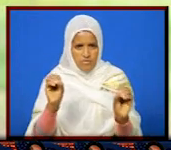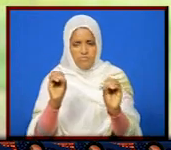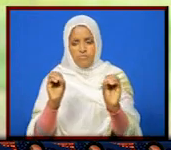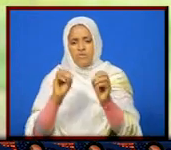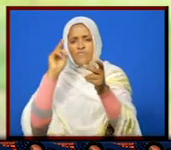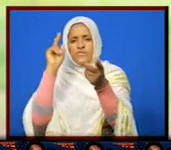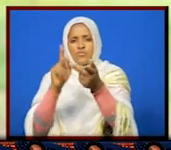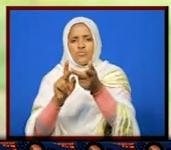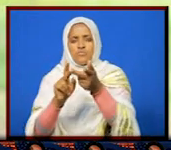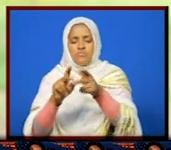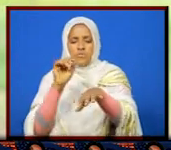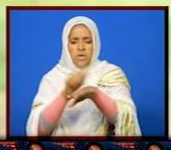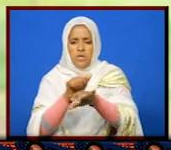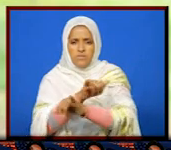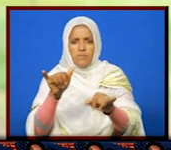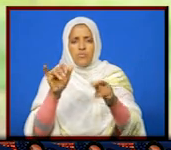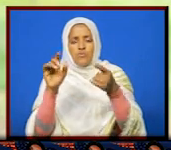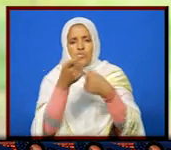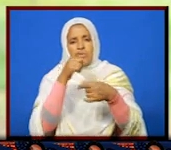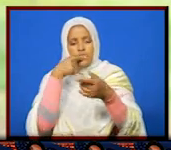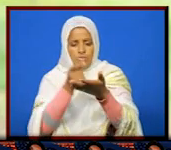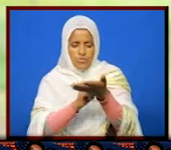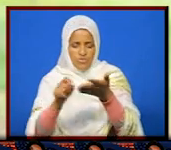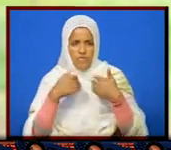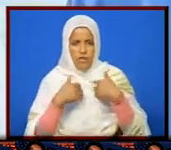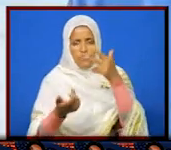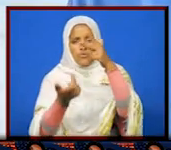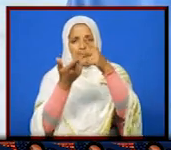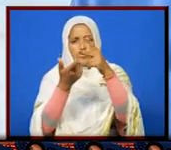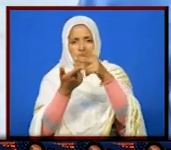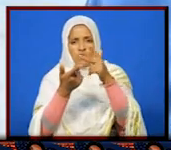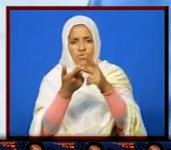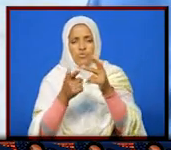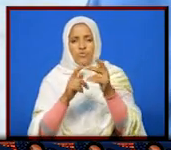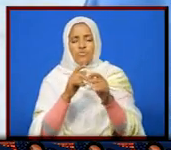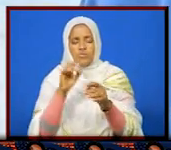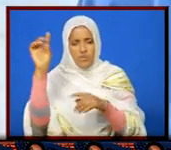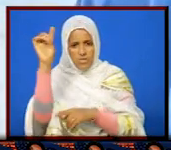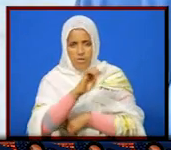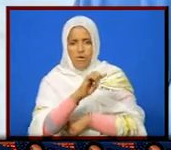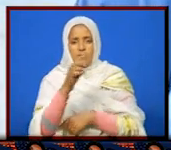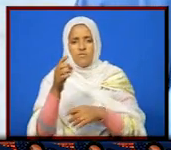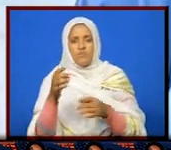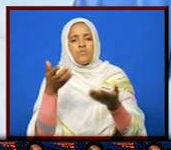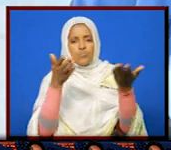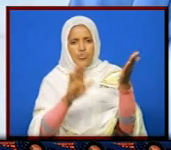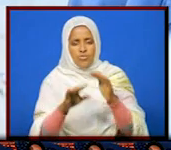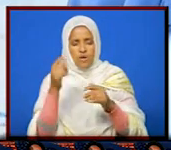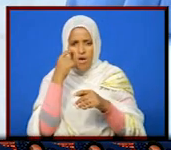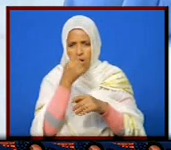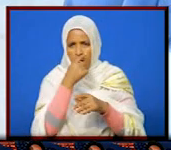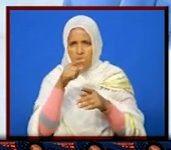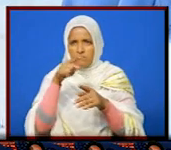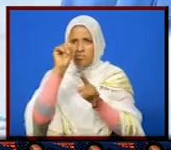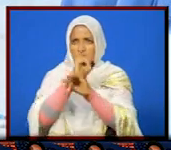መነዋወጥ ፍጹም በርን ይሆናል ተብሎ ተጽፏል። በሶስተኛው ንፋተ ቀን ሙታን